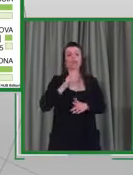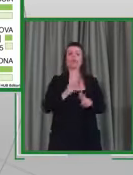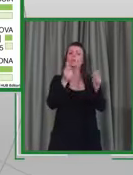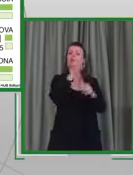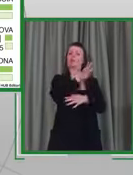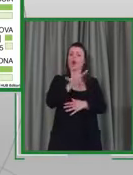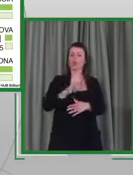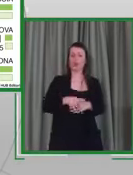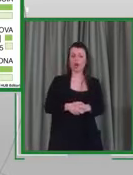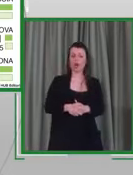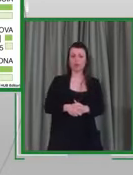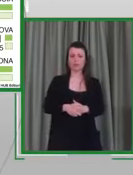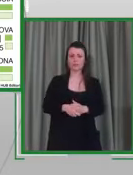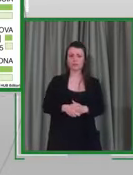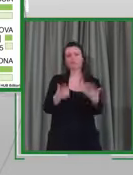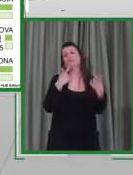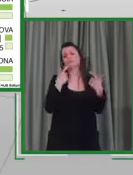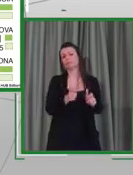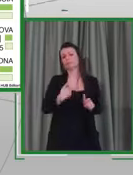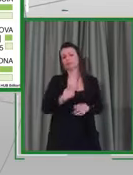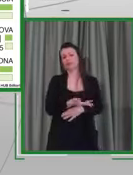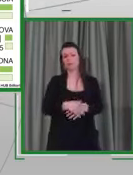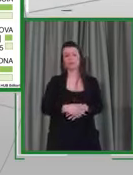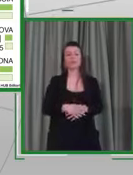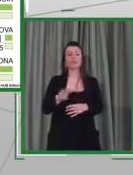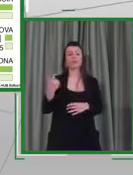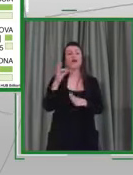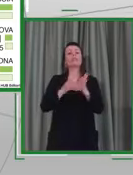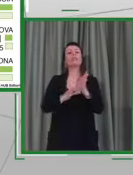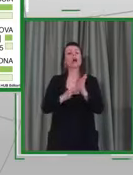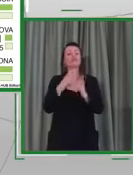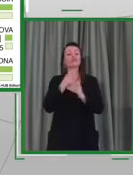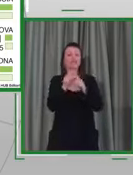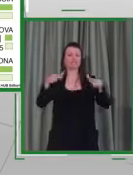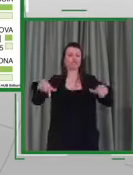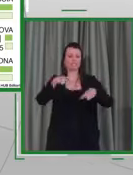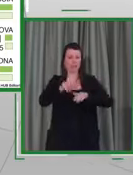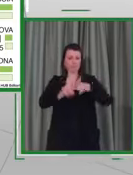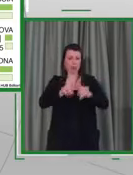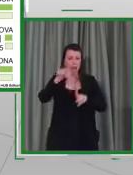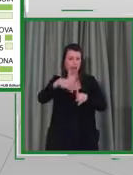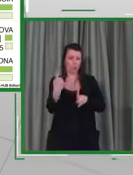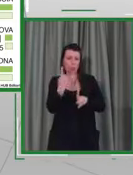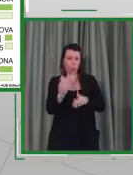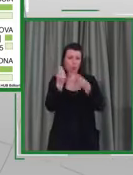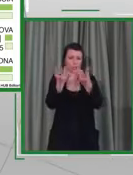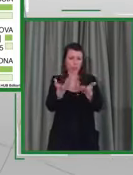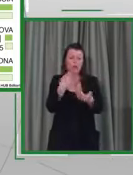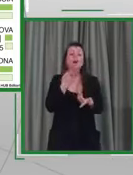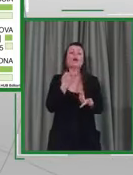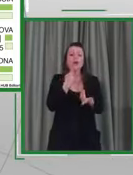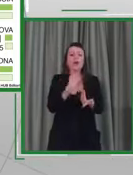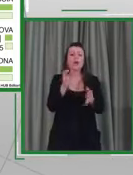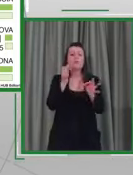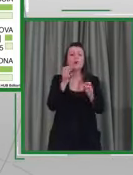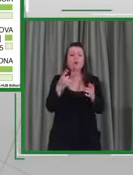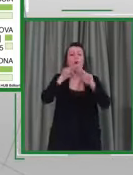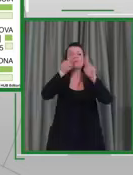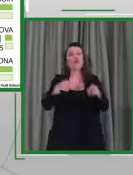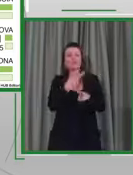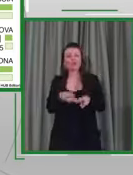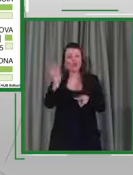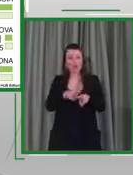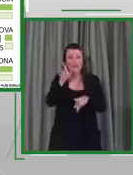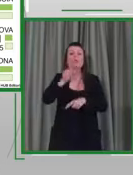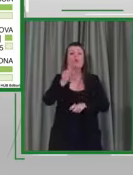quindi ridotto il dato l'unico atto delle città milano appunto come er si raddoppia il dato sulla provincia si raddoppia il